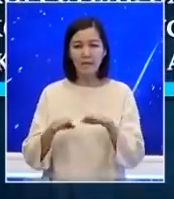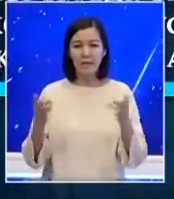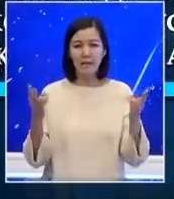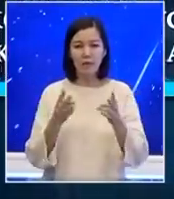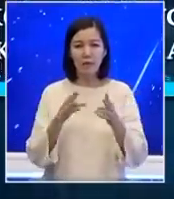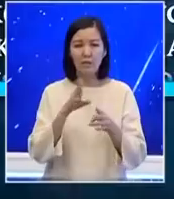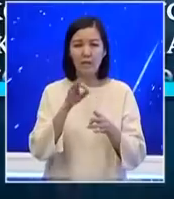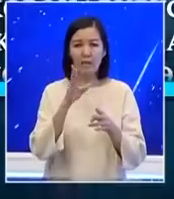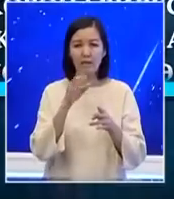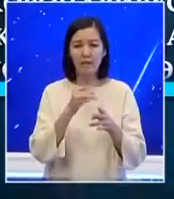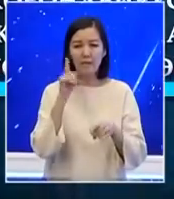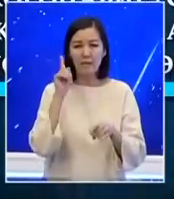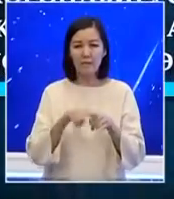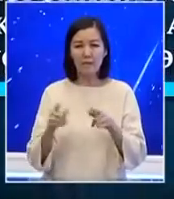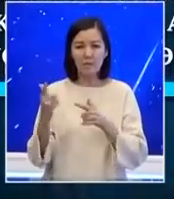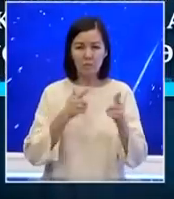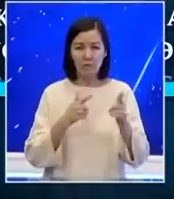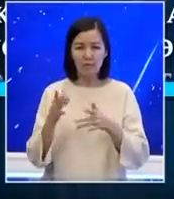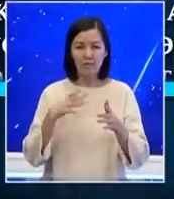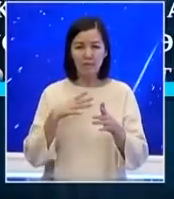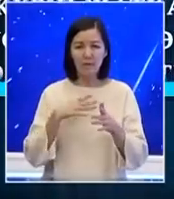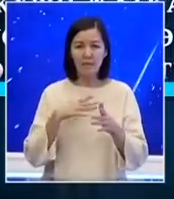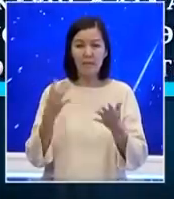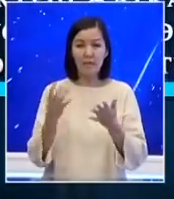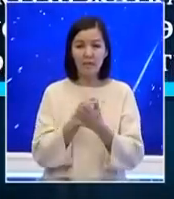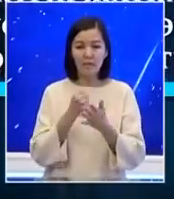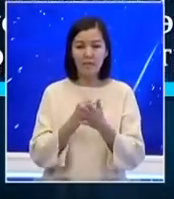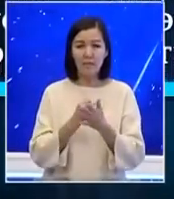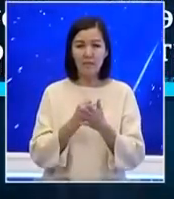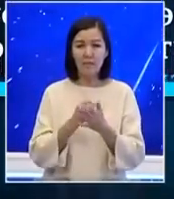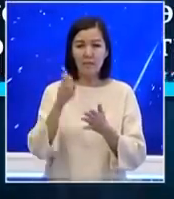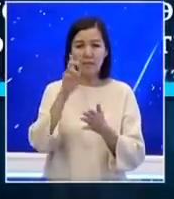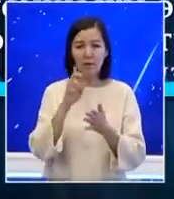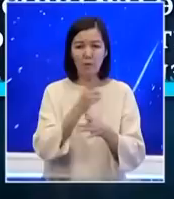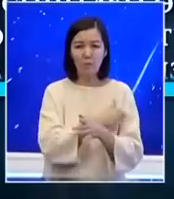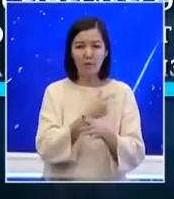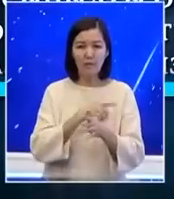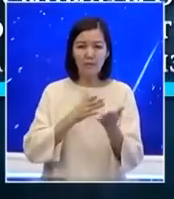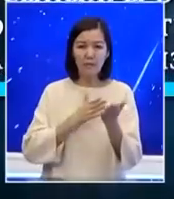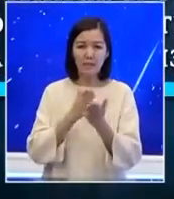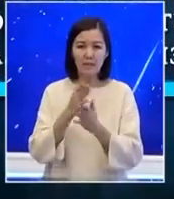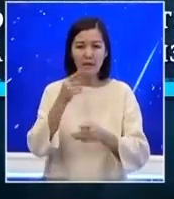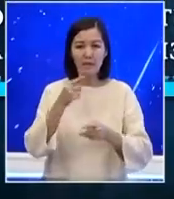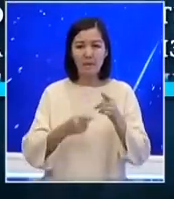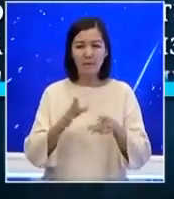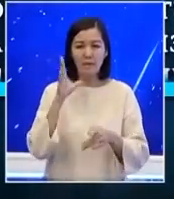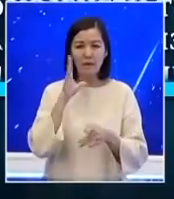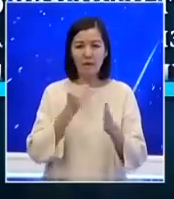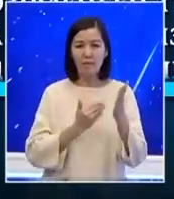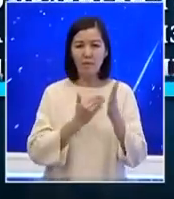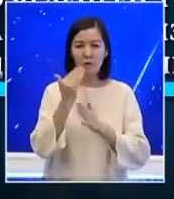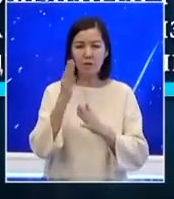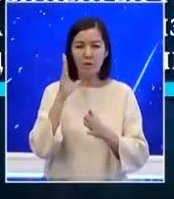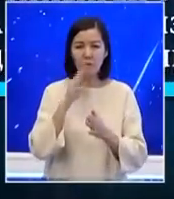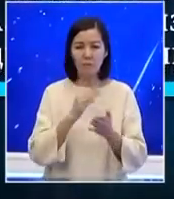тест жүйесін қысқа мерзімде жасап шықты. Сіздердің жетістіктеріңіз отандық биомедицина саласының бәсекеге қабілеттілігі жоғары екенін